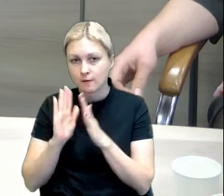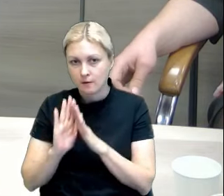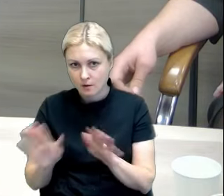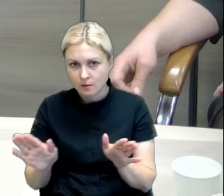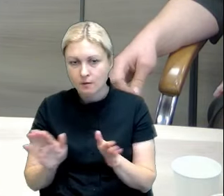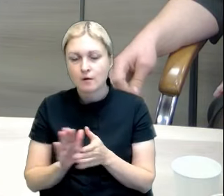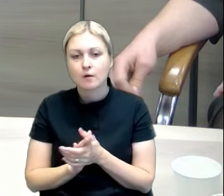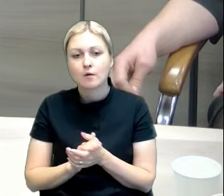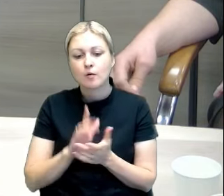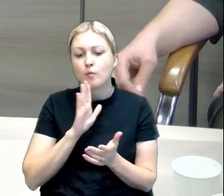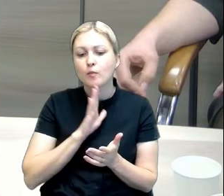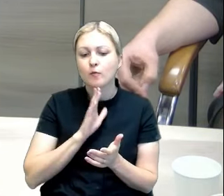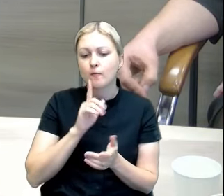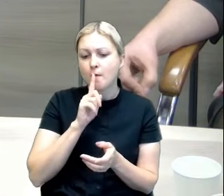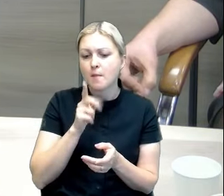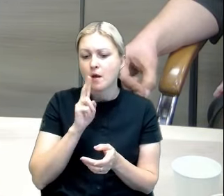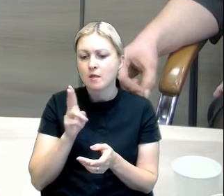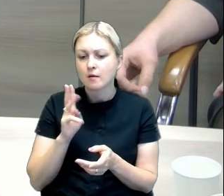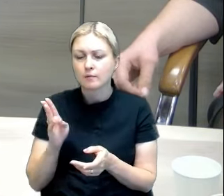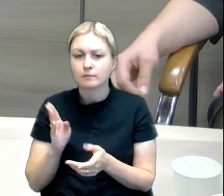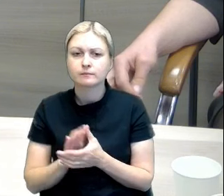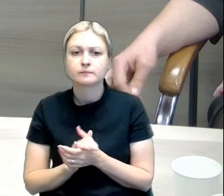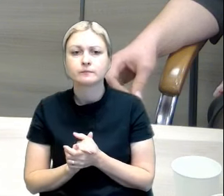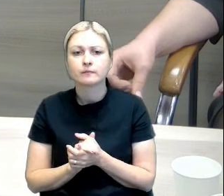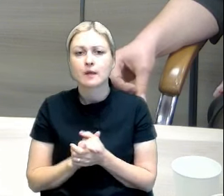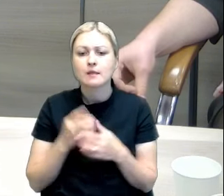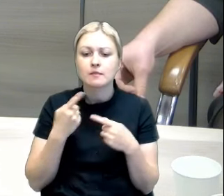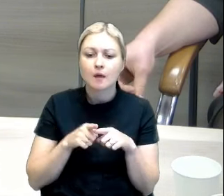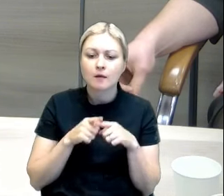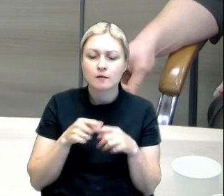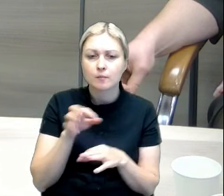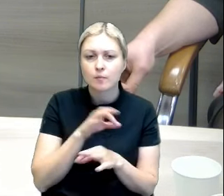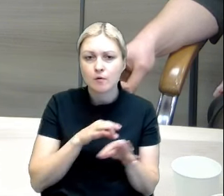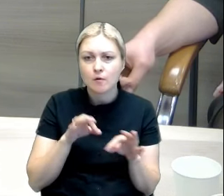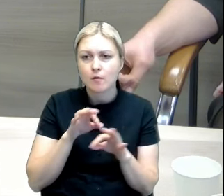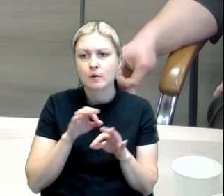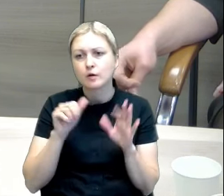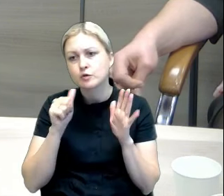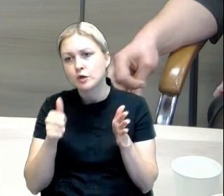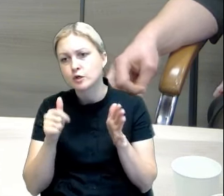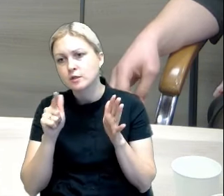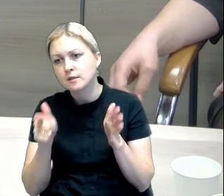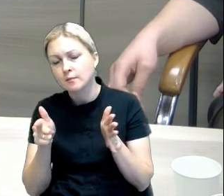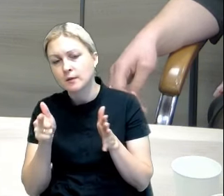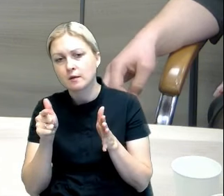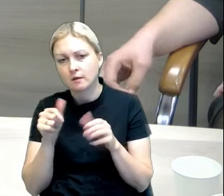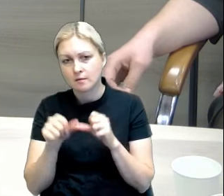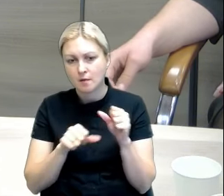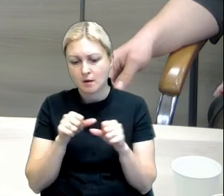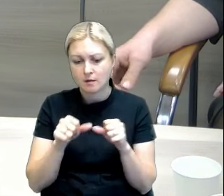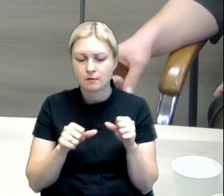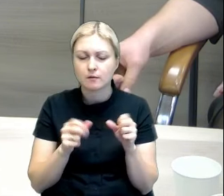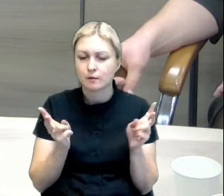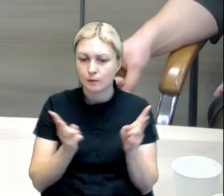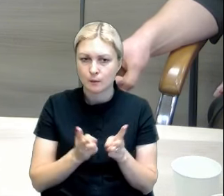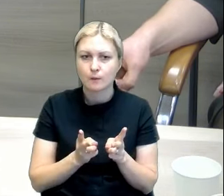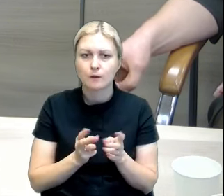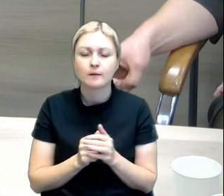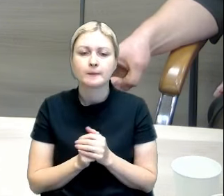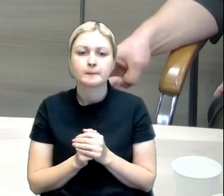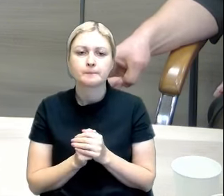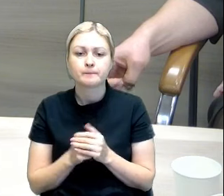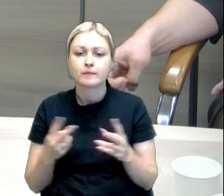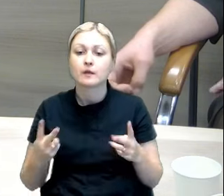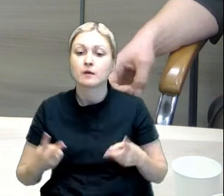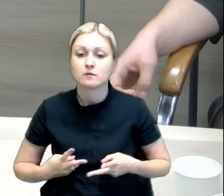metus nuo techninio projekto turbūt rengimo nuo galimybės tai trunka turbūt šešis septynis metus galbūt netgi ir daugiau a džiaugiamės